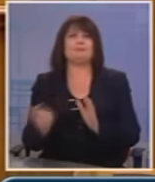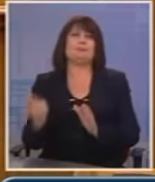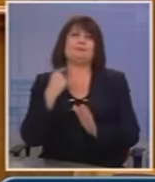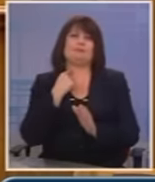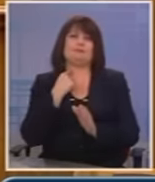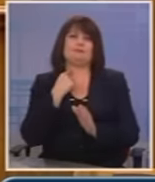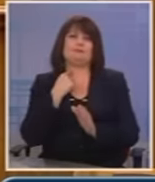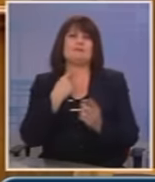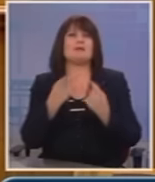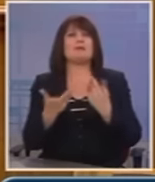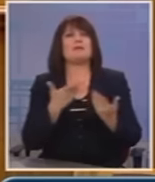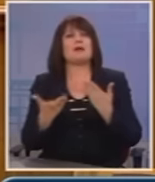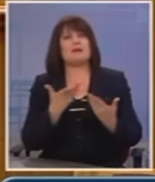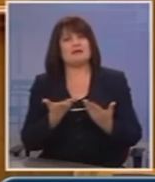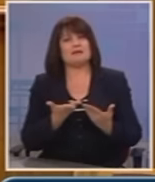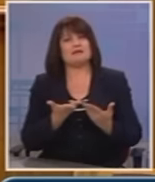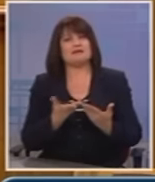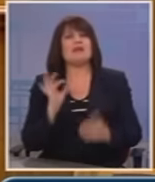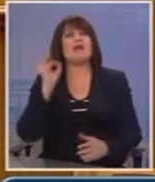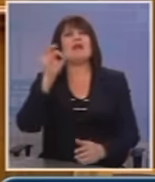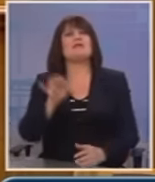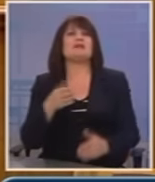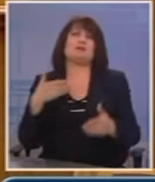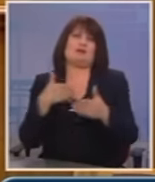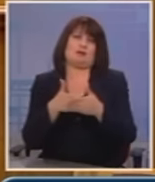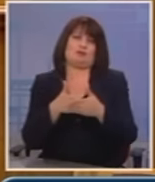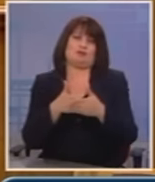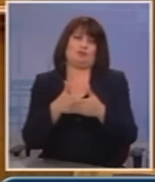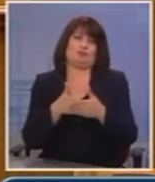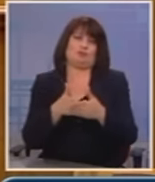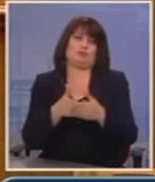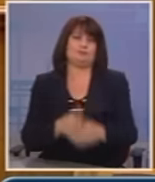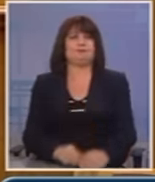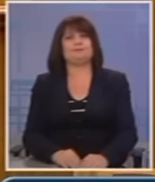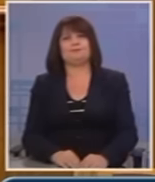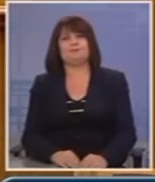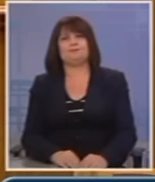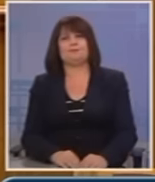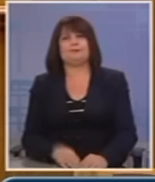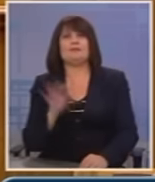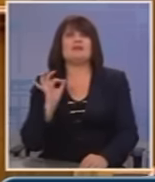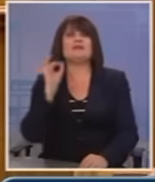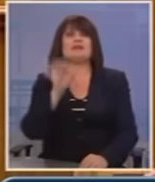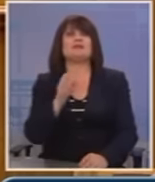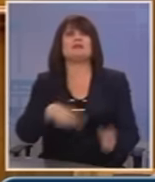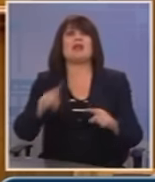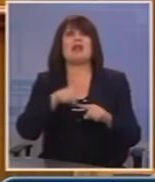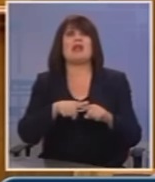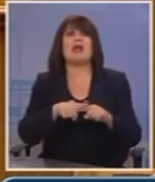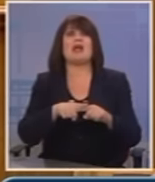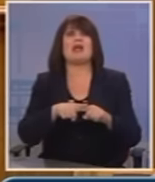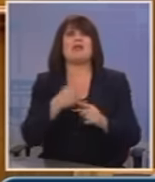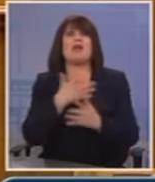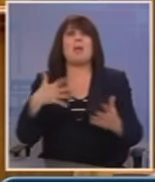αποτυχημένη διαπραγμάτευσή σας οδήγησε σε αδιέξοδο. Οδηγείτε τη χώρα σε πολύ μεγάλη